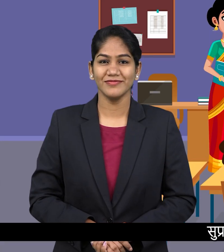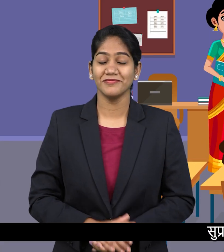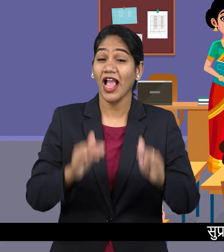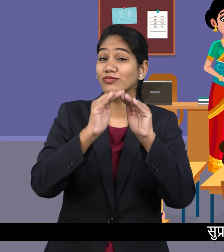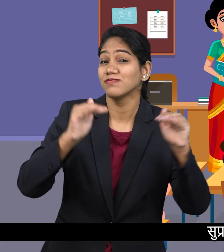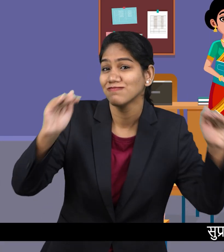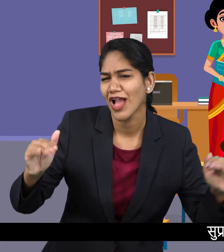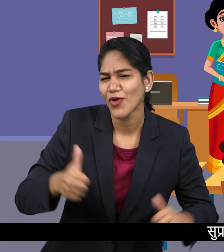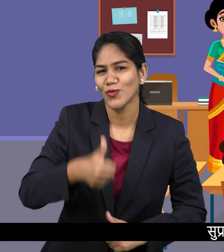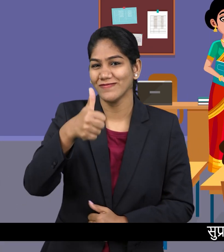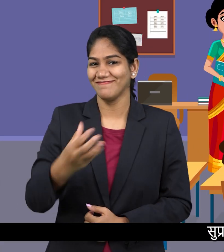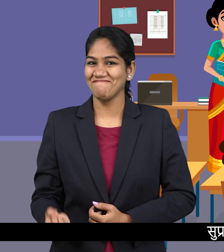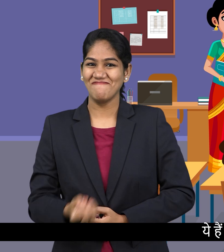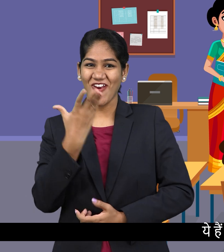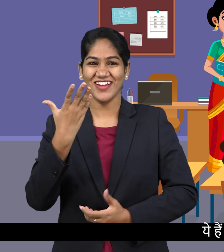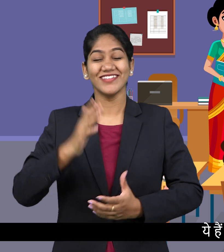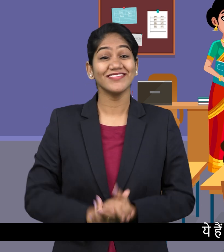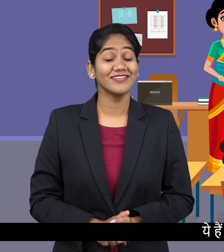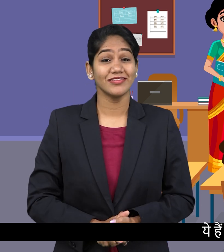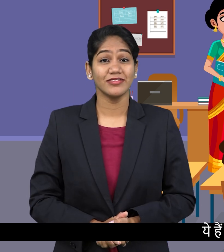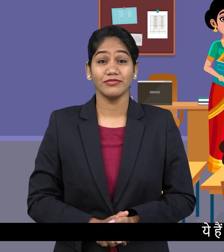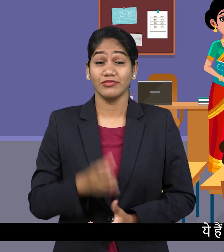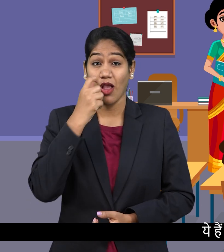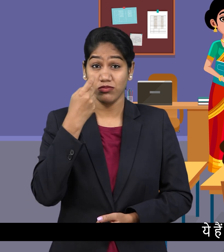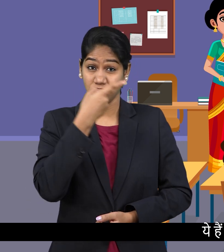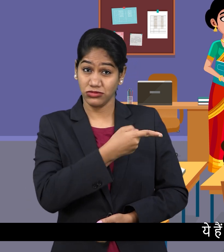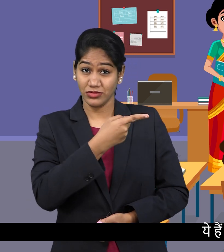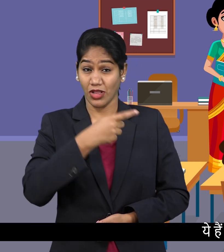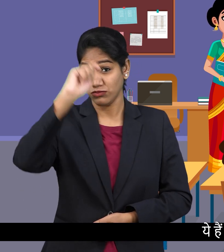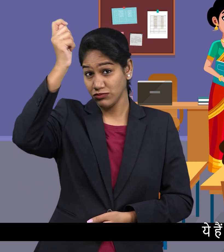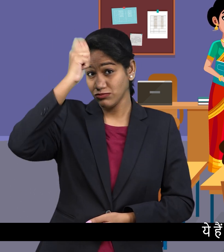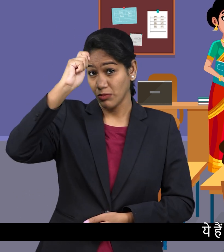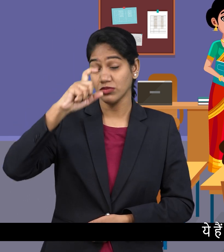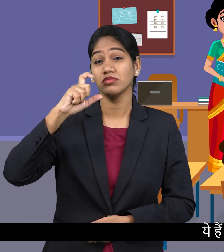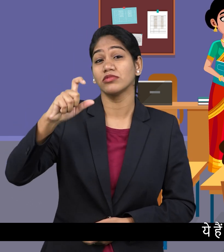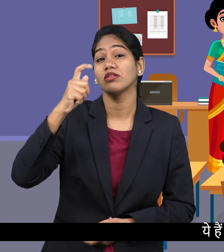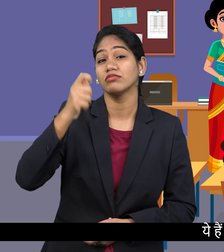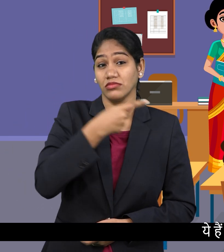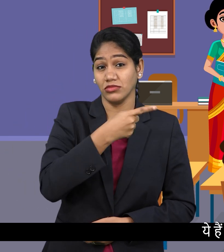सुप्रभात नन्हे चैंपियंस। ये है मिस्टर कैप्टन क्लीन।